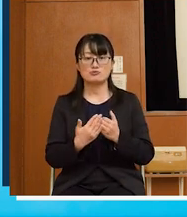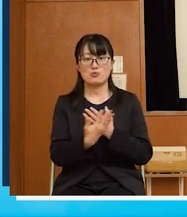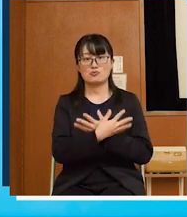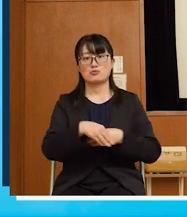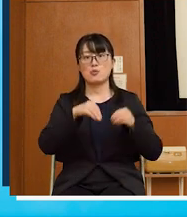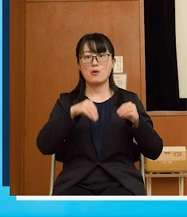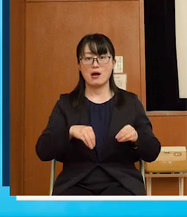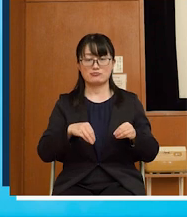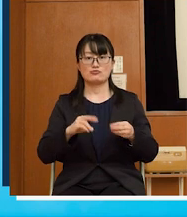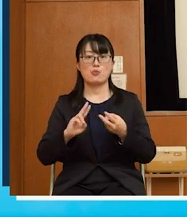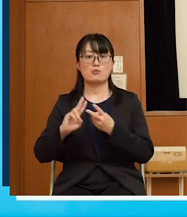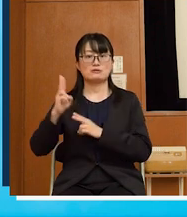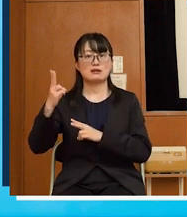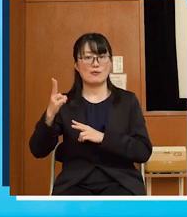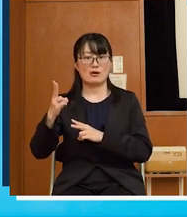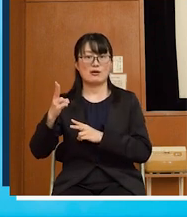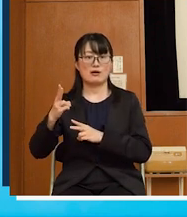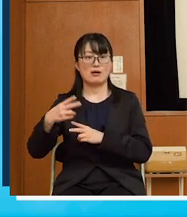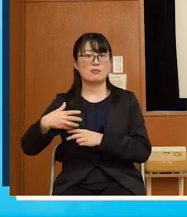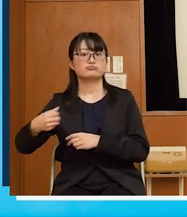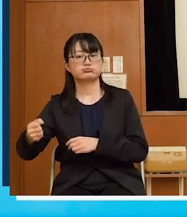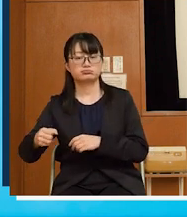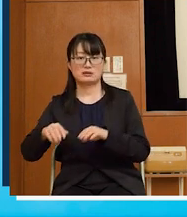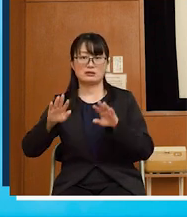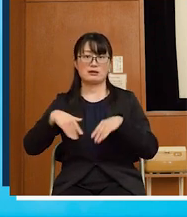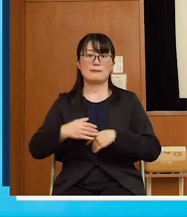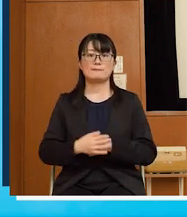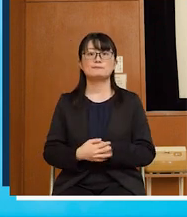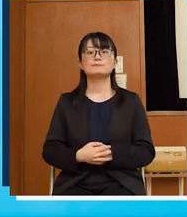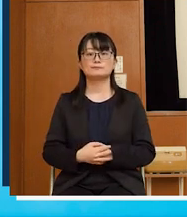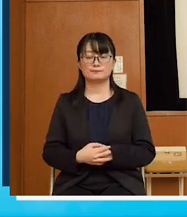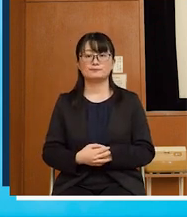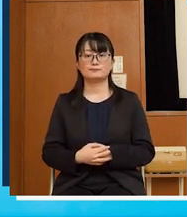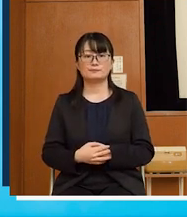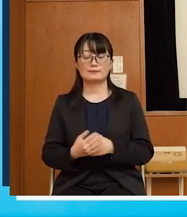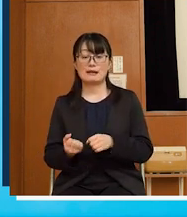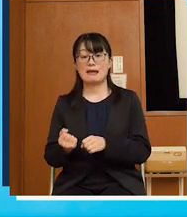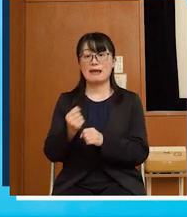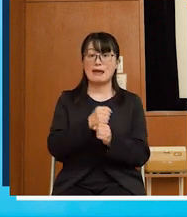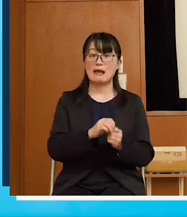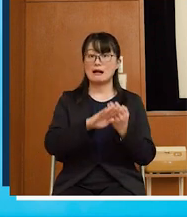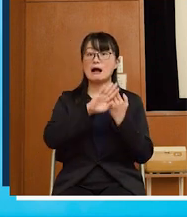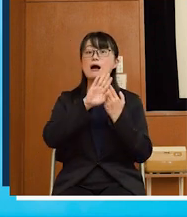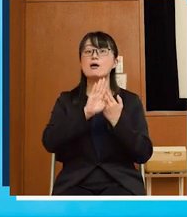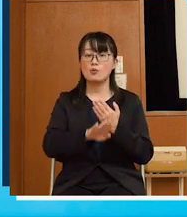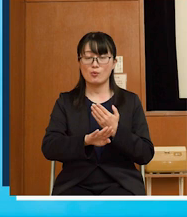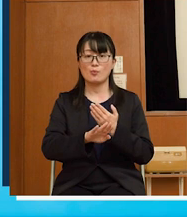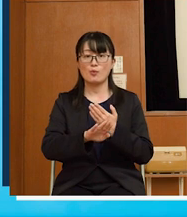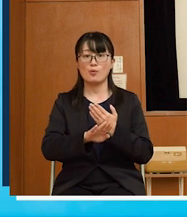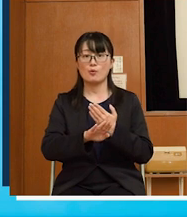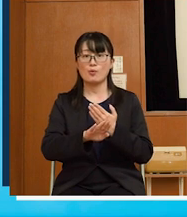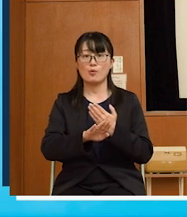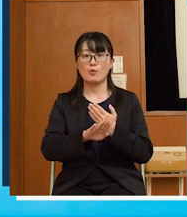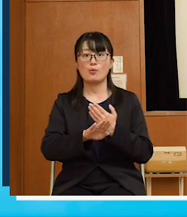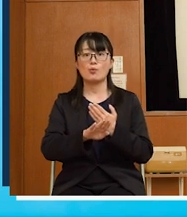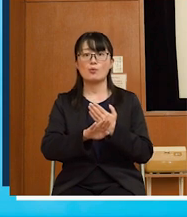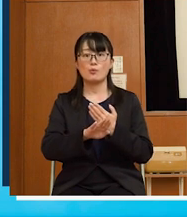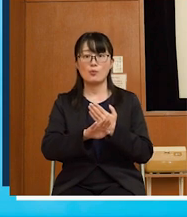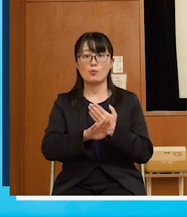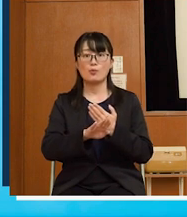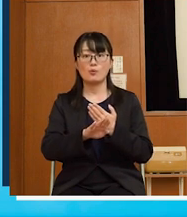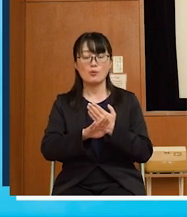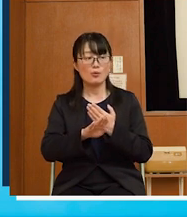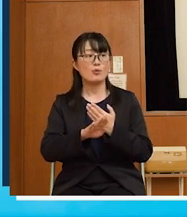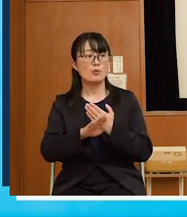たえ結局沖縄県におけるアメリカの軍事的支配では変換後も損なうことなく確保するようなそういう